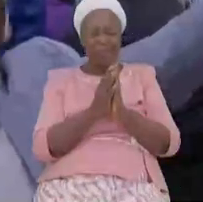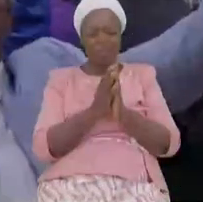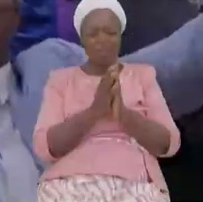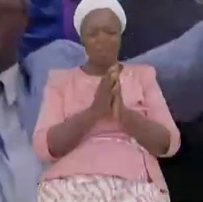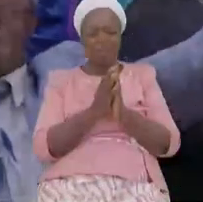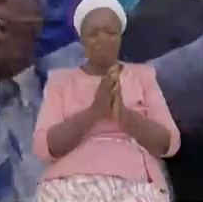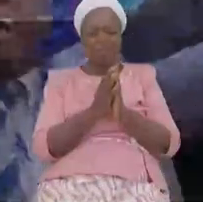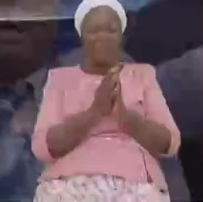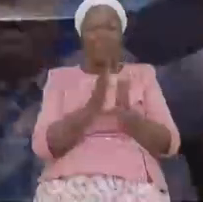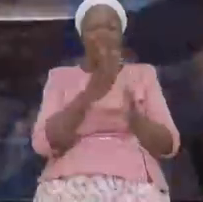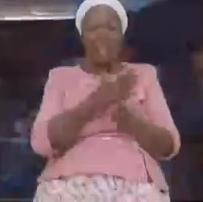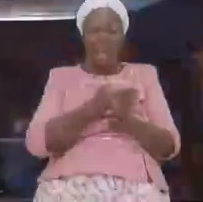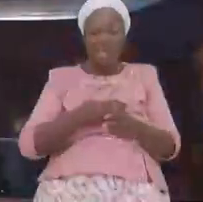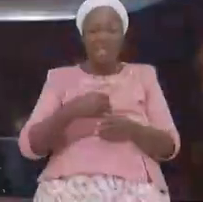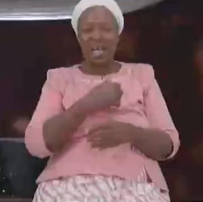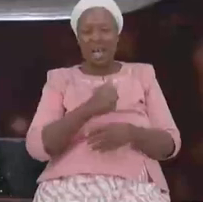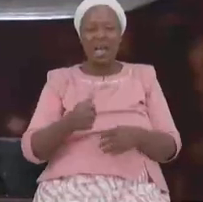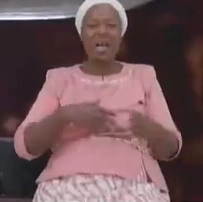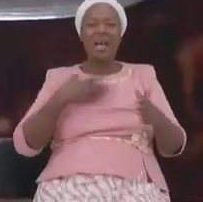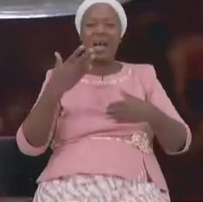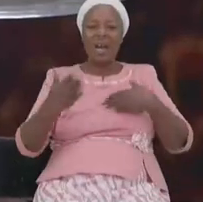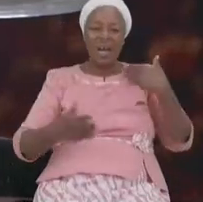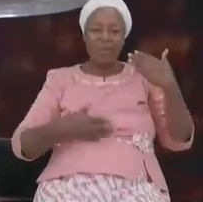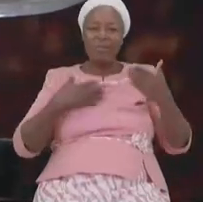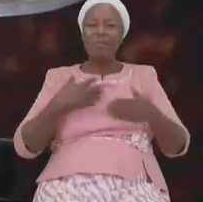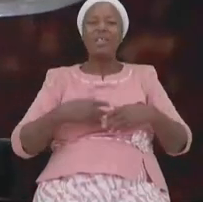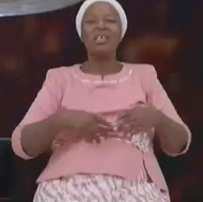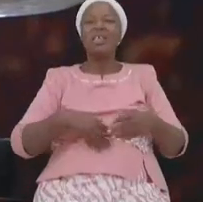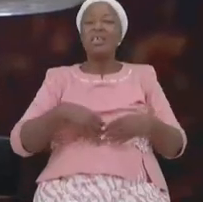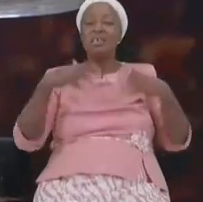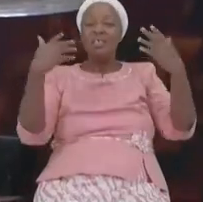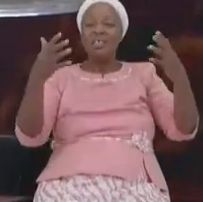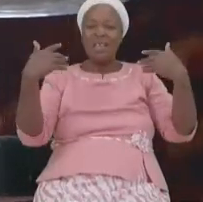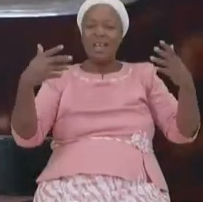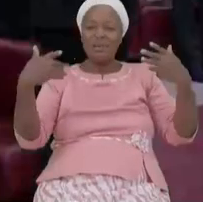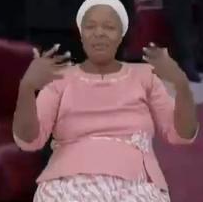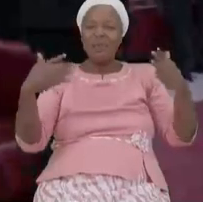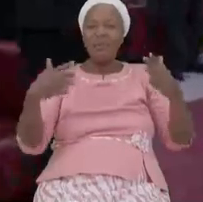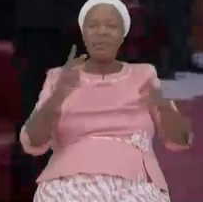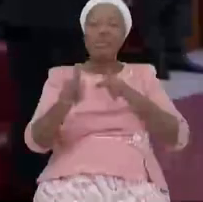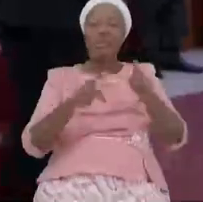Et le peuple heureux, joyeux, d'acclamation de Dieu, disent...